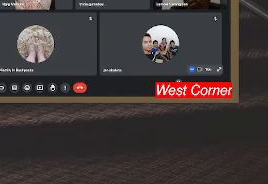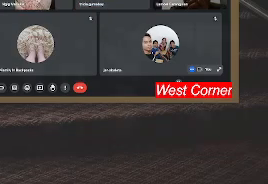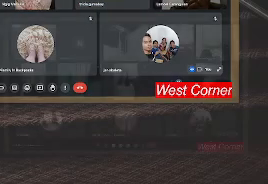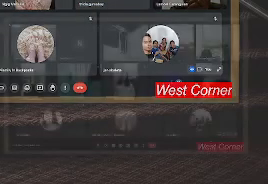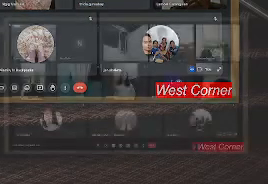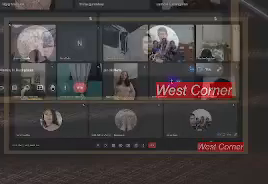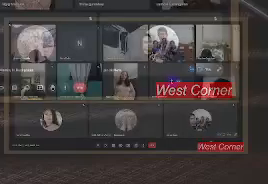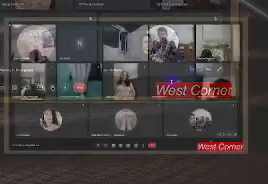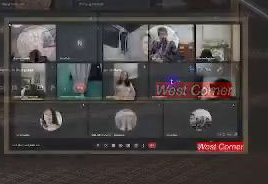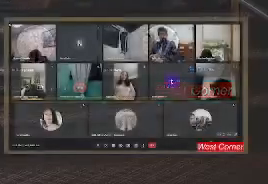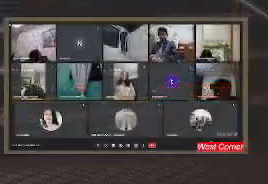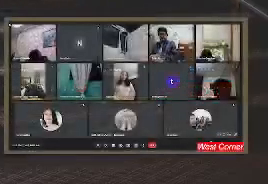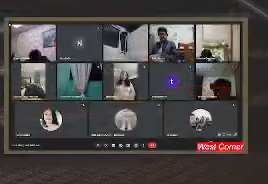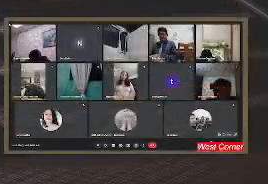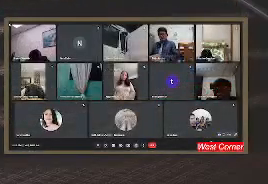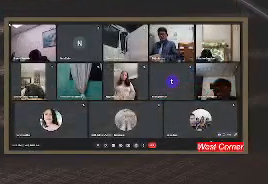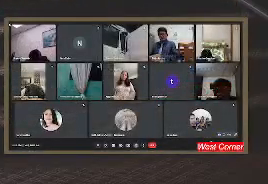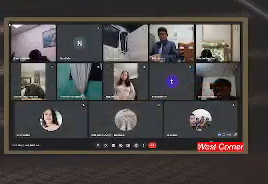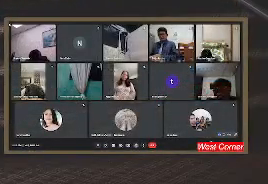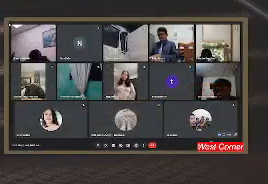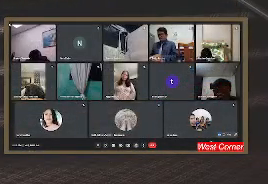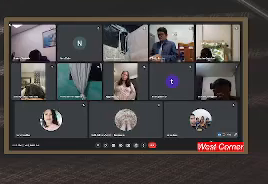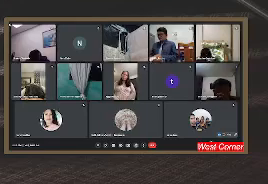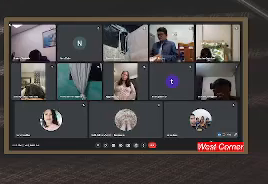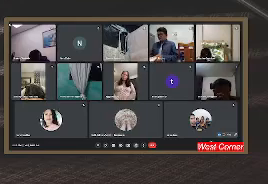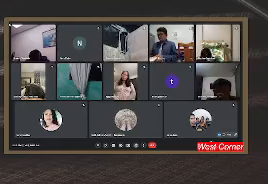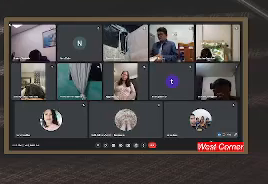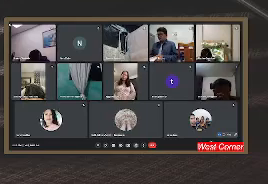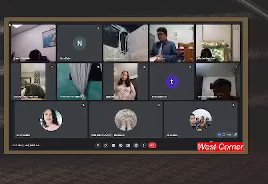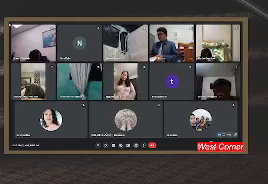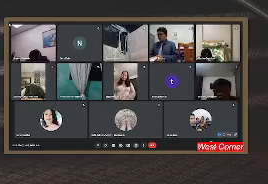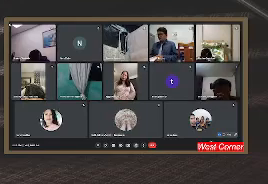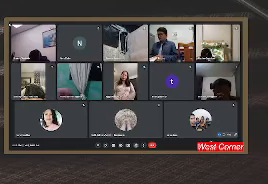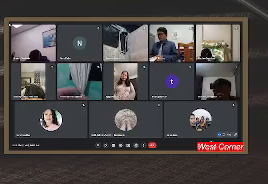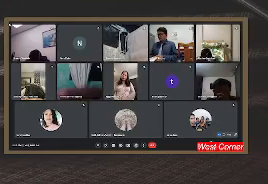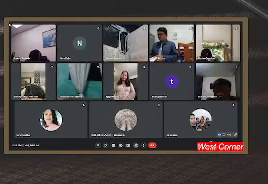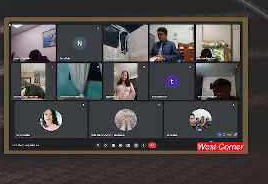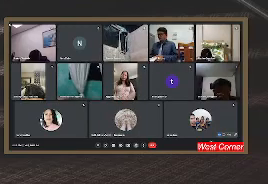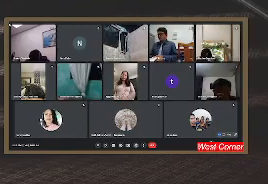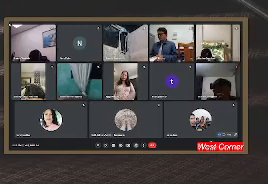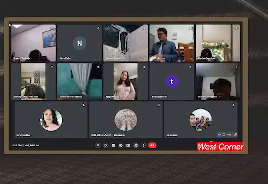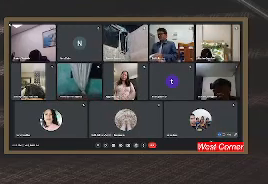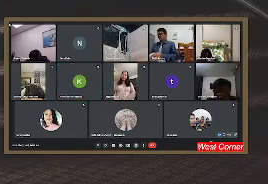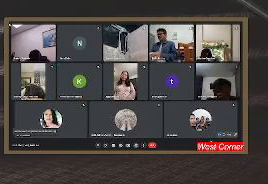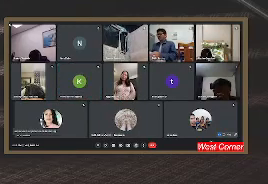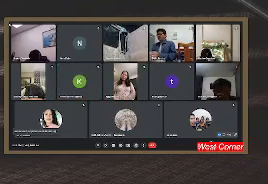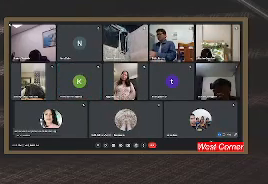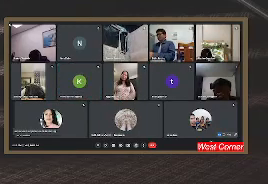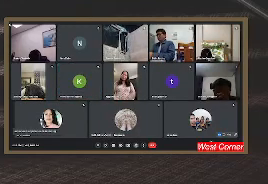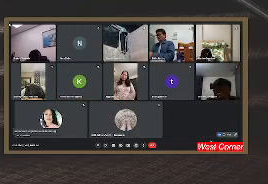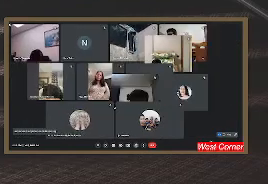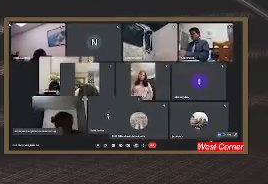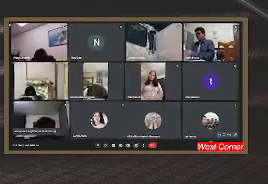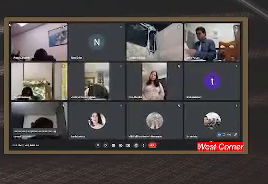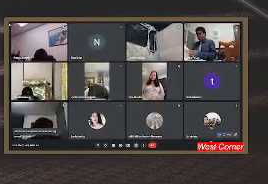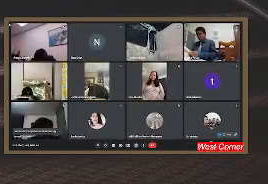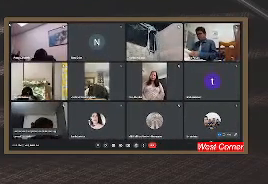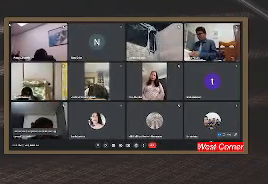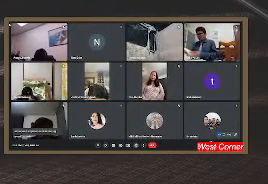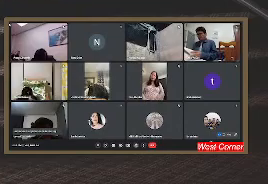Dakilang Diyos, marami po salamat sa inyong salita. Salamat sa mga anak niyo na tikluptuhod na lumapit po sa inyong harapan. At O